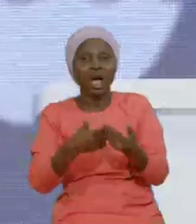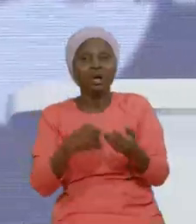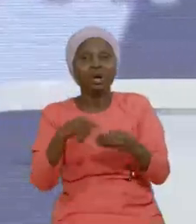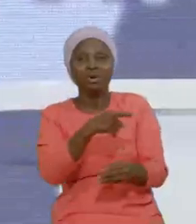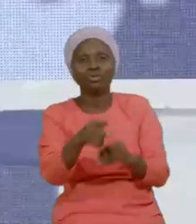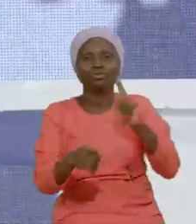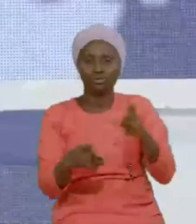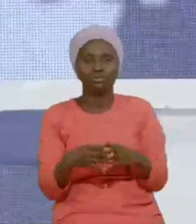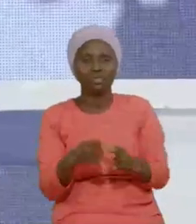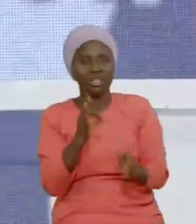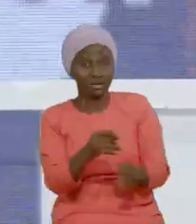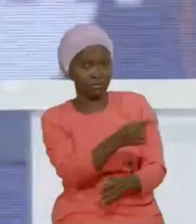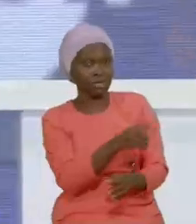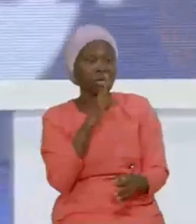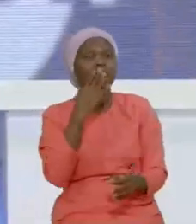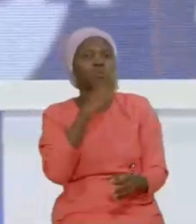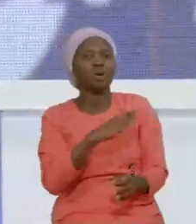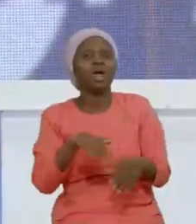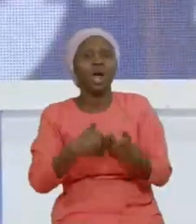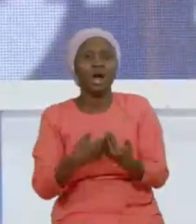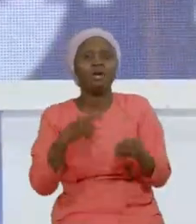Et s'ils sont corrompus, et toi?